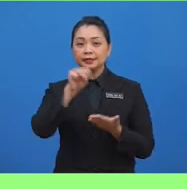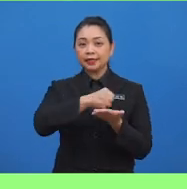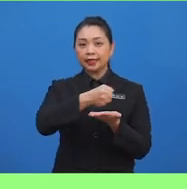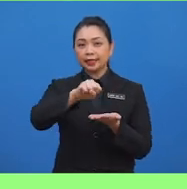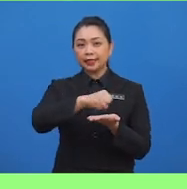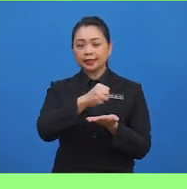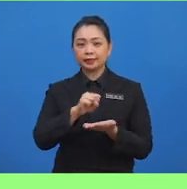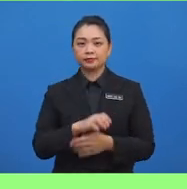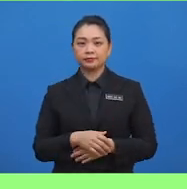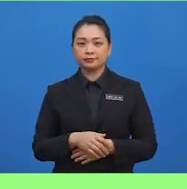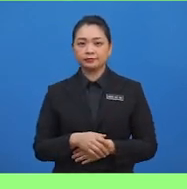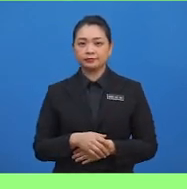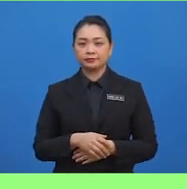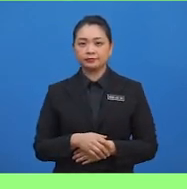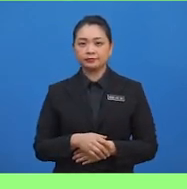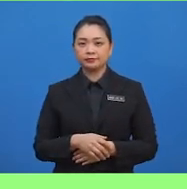dapat